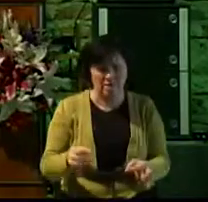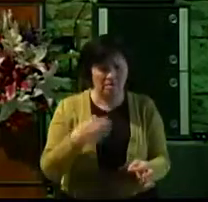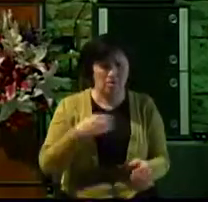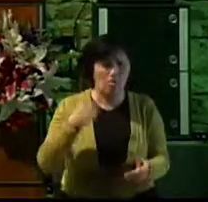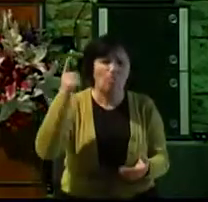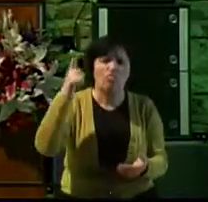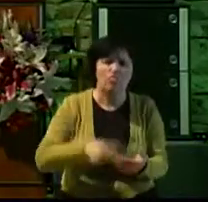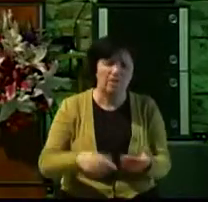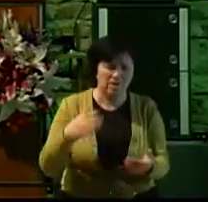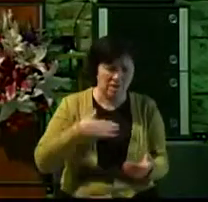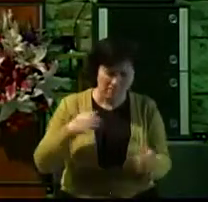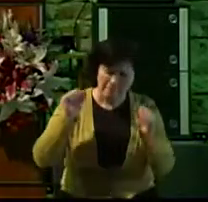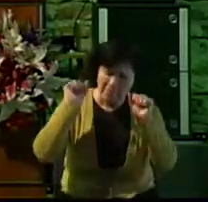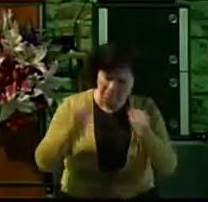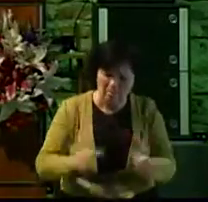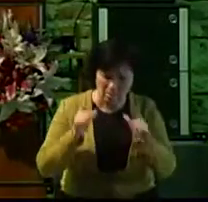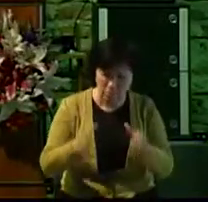что мы просим.